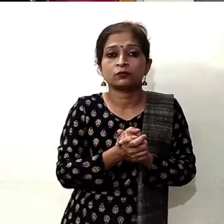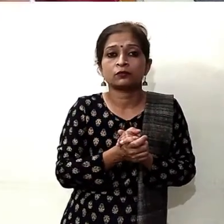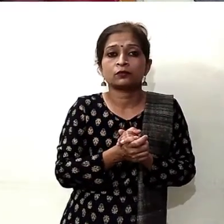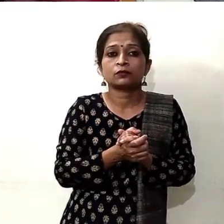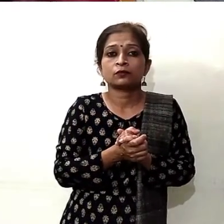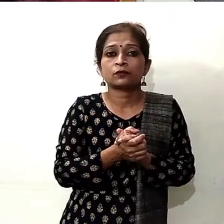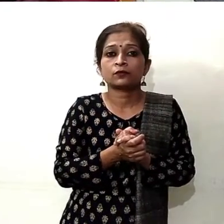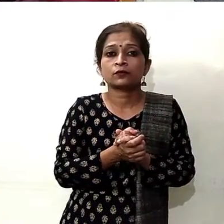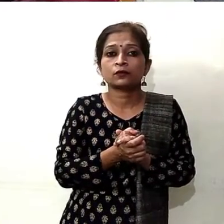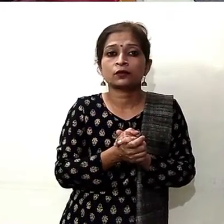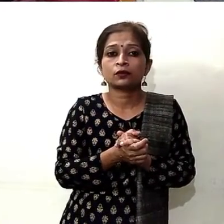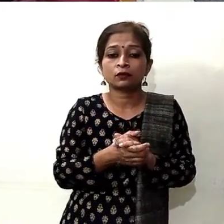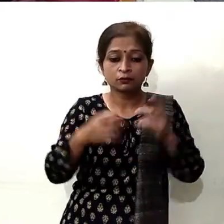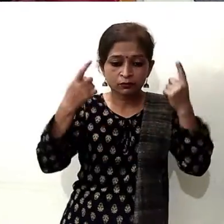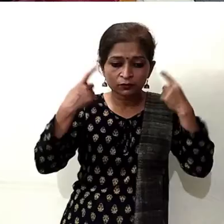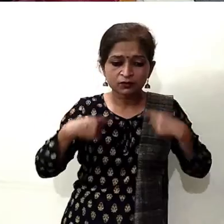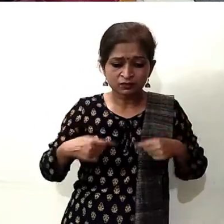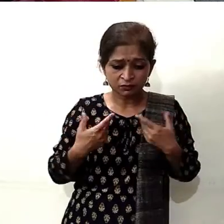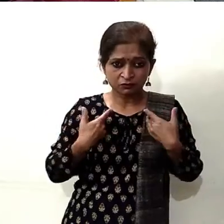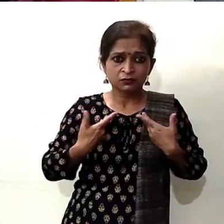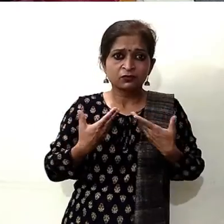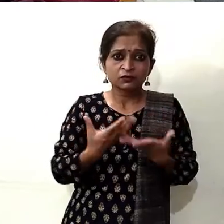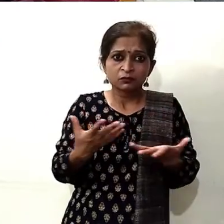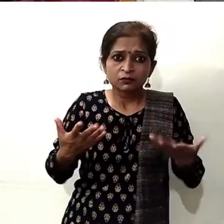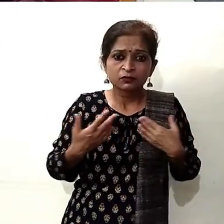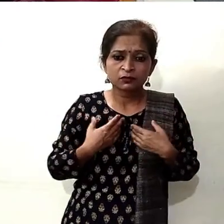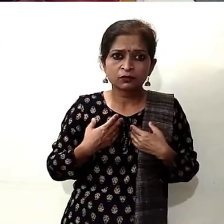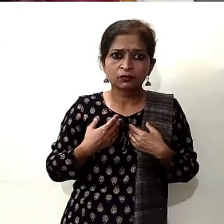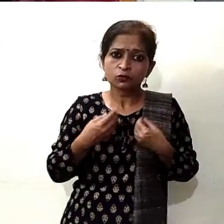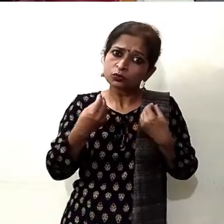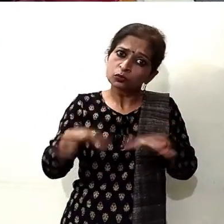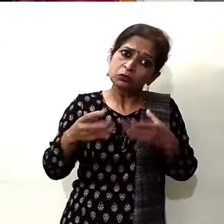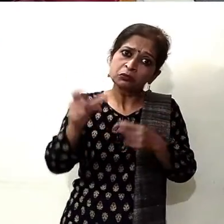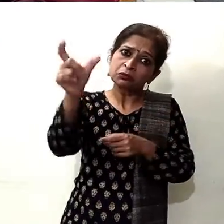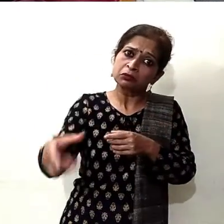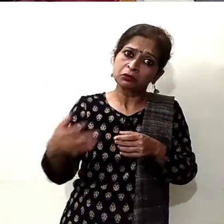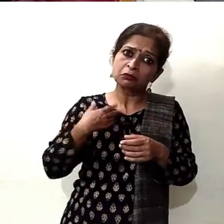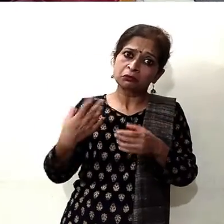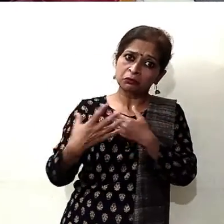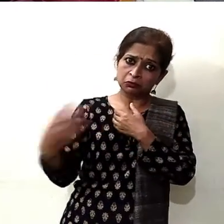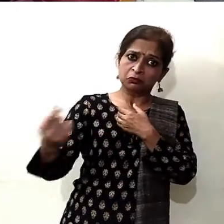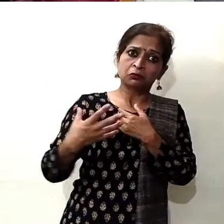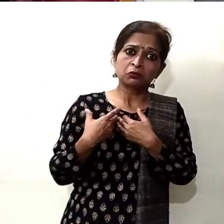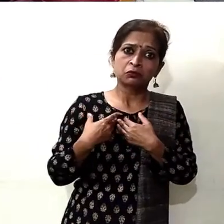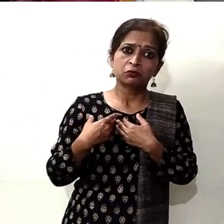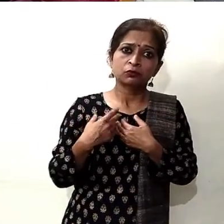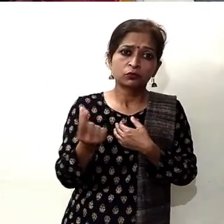मेरा शरीर एक वस्तु नहीं है कि मैं किसी को भी परोस दूं जी, या मेरी इच्छा के बिना तुम